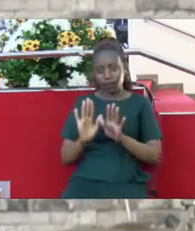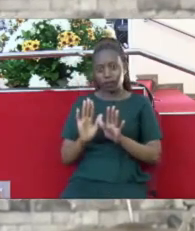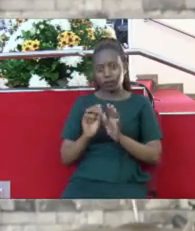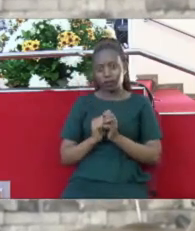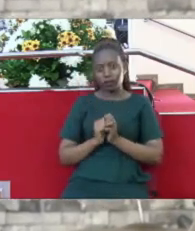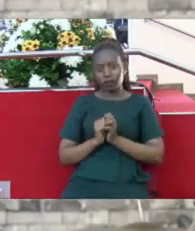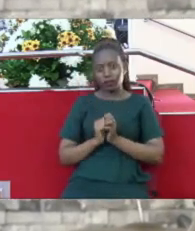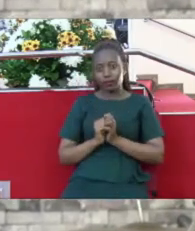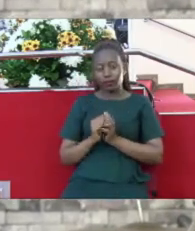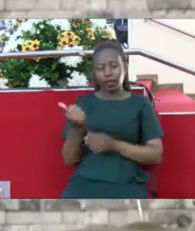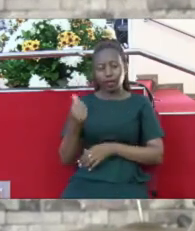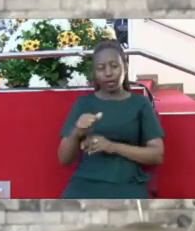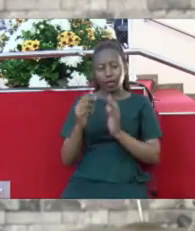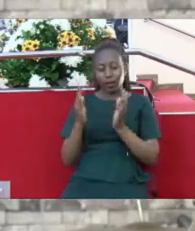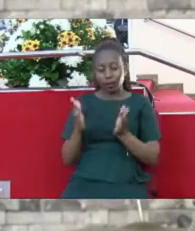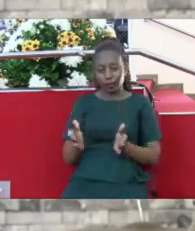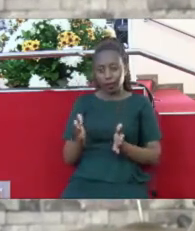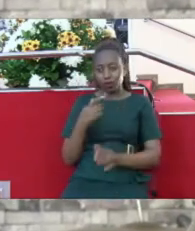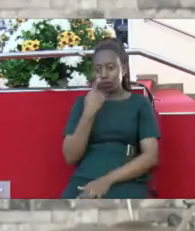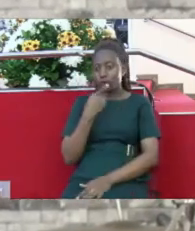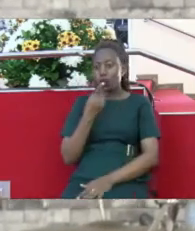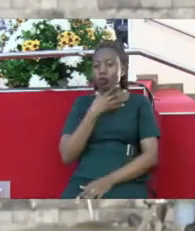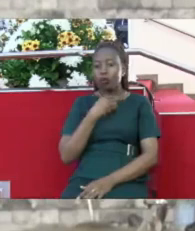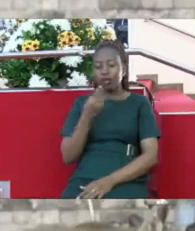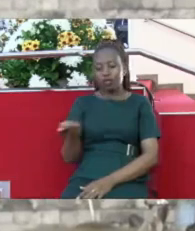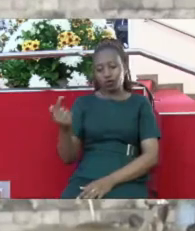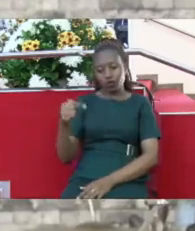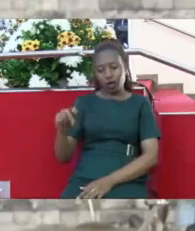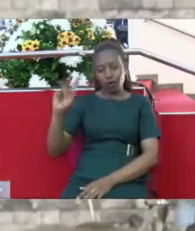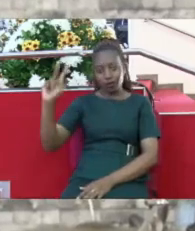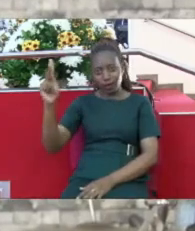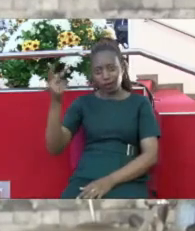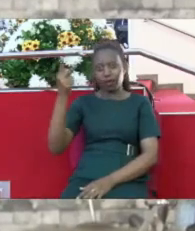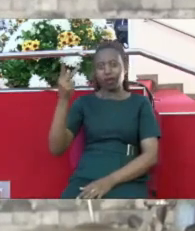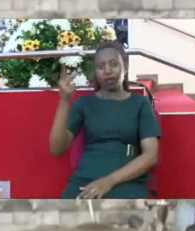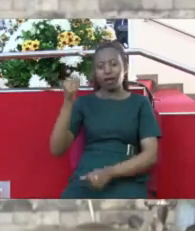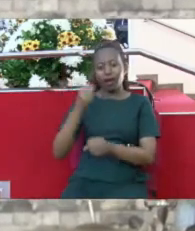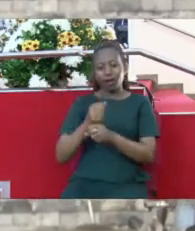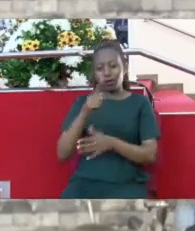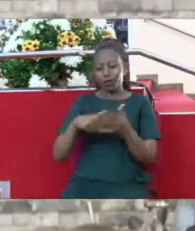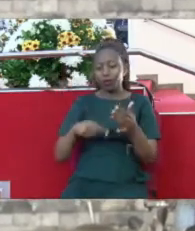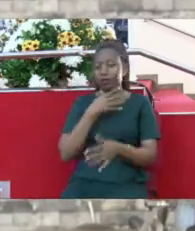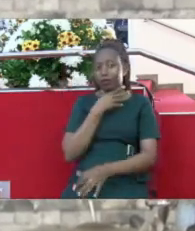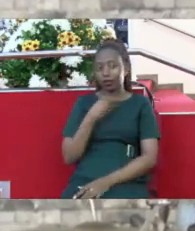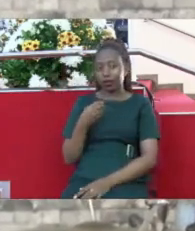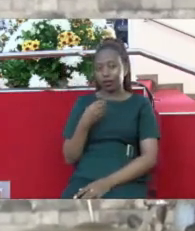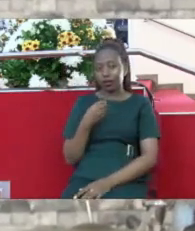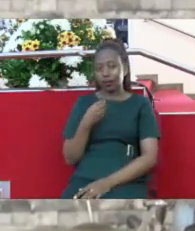maana. Anybody who wants to come to the nation of Kenya and do whatever it is they want to do. Mtu yeyote ambaye anataka kuja nchi ya Kenya na